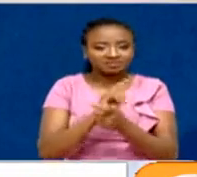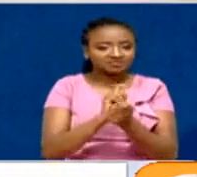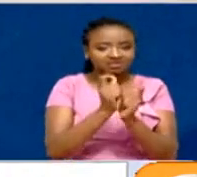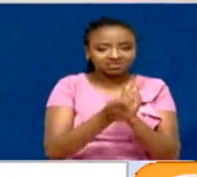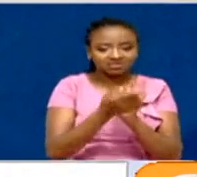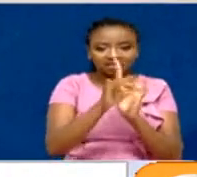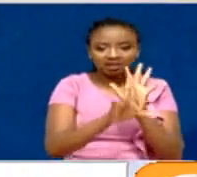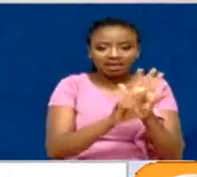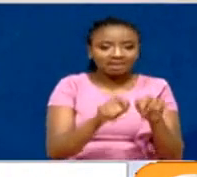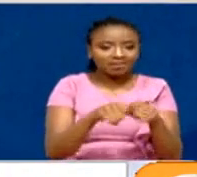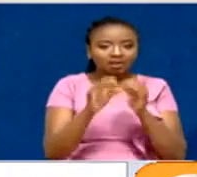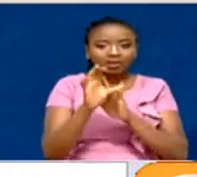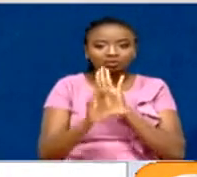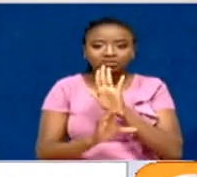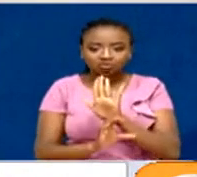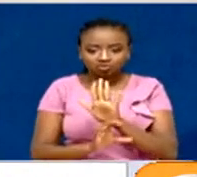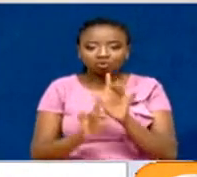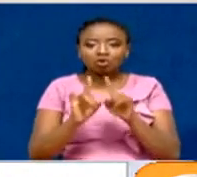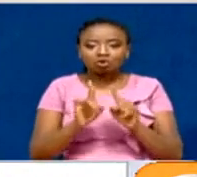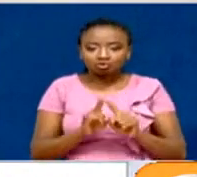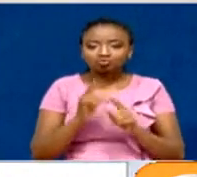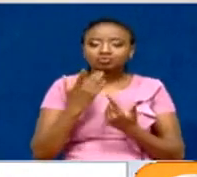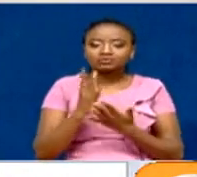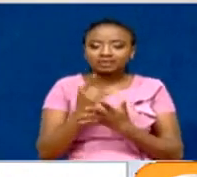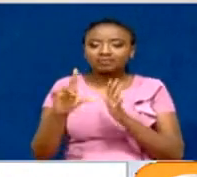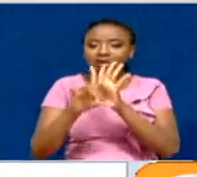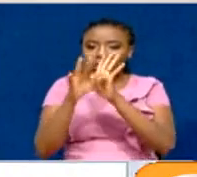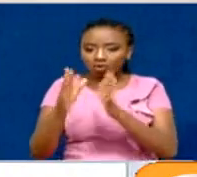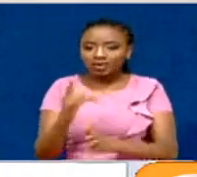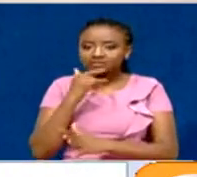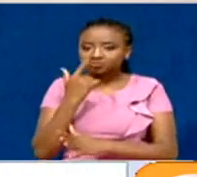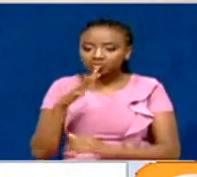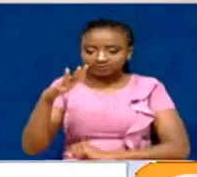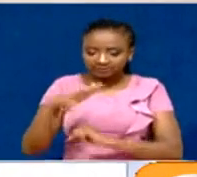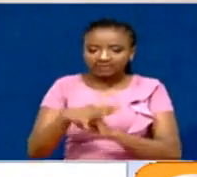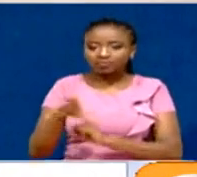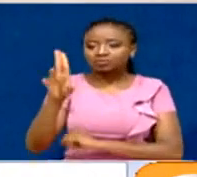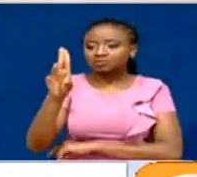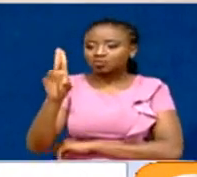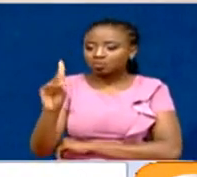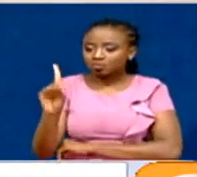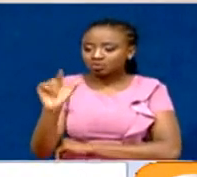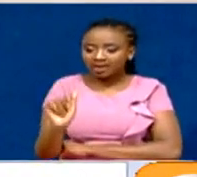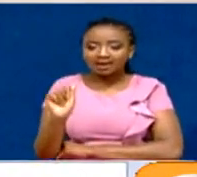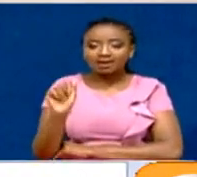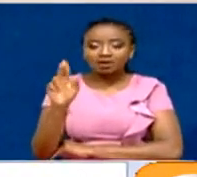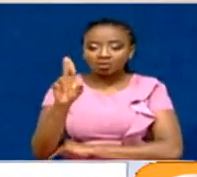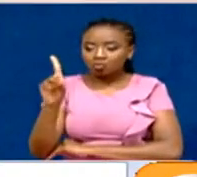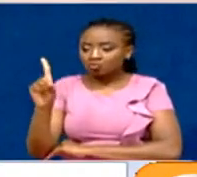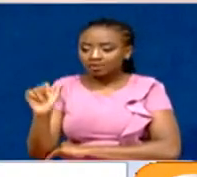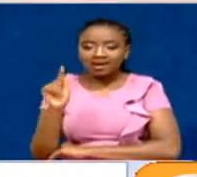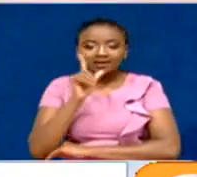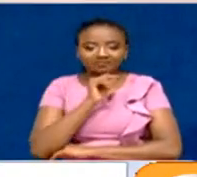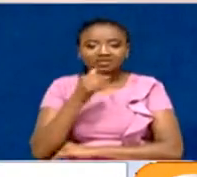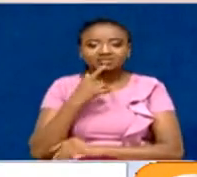hiyo yanakiuka katiba. Haya najiri huku kikundi cha mawakili wanaunga mkono chama cha UDA